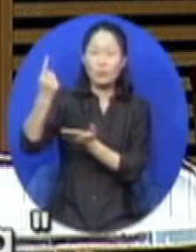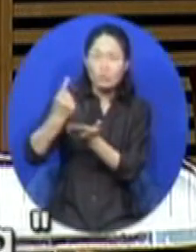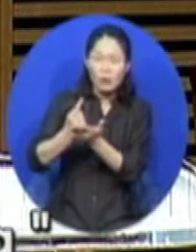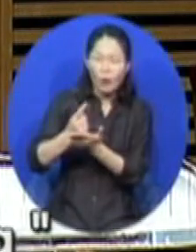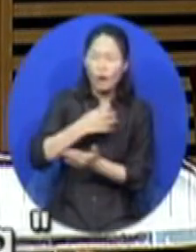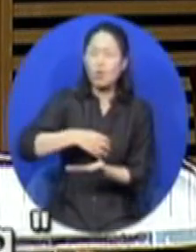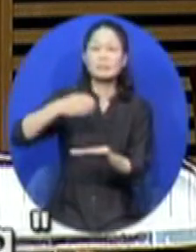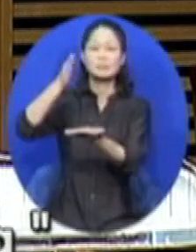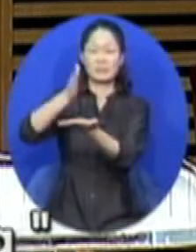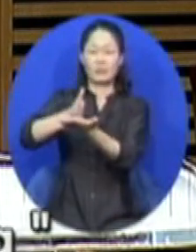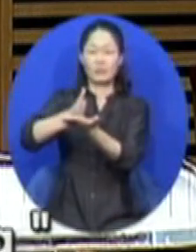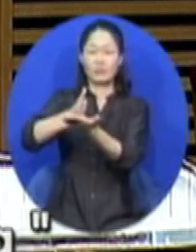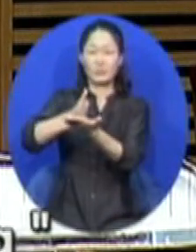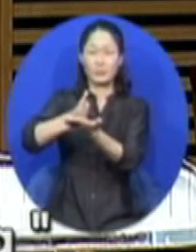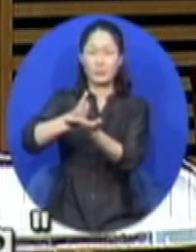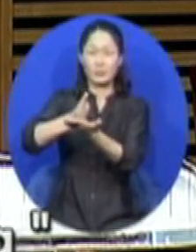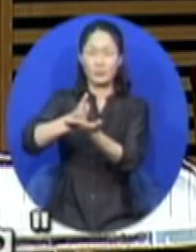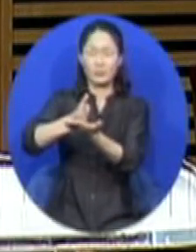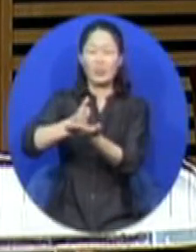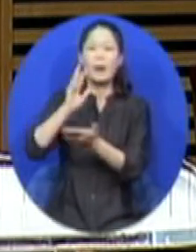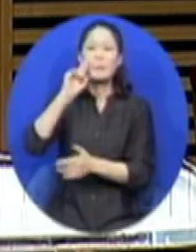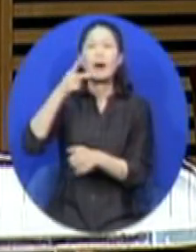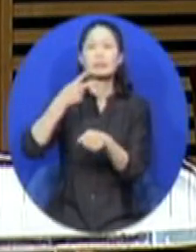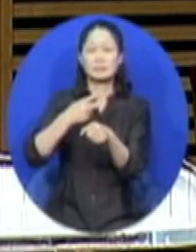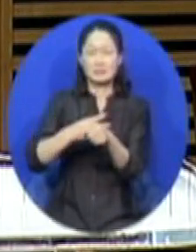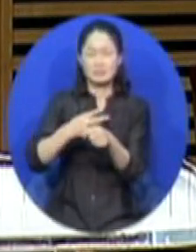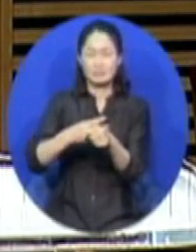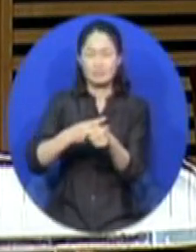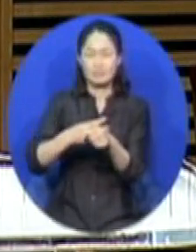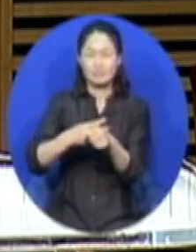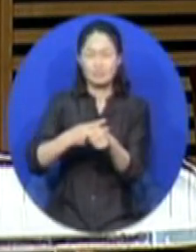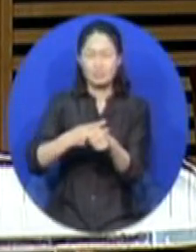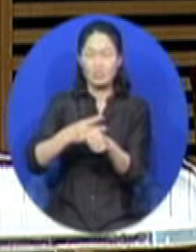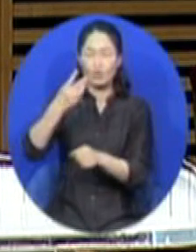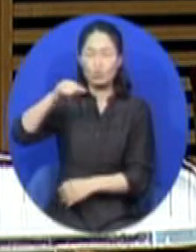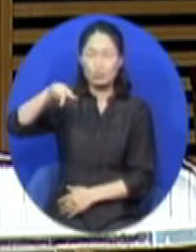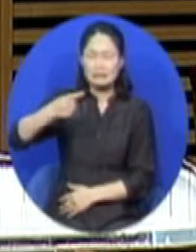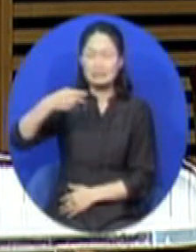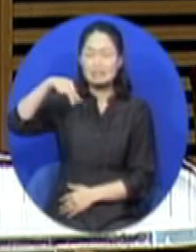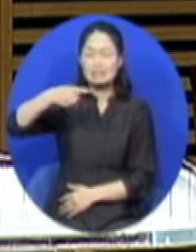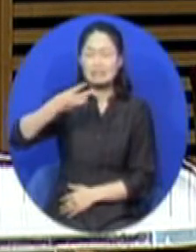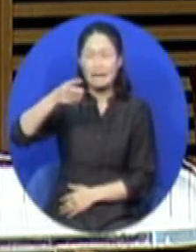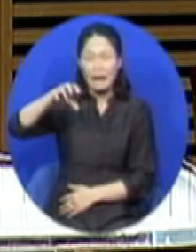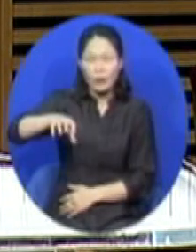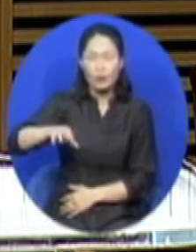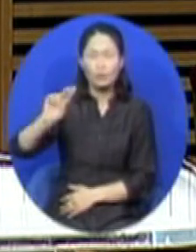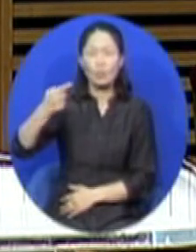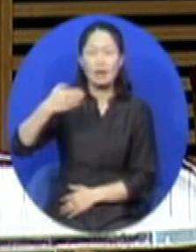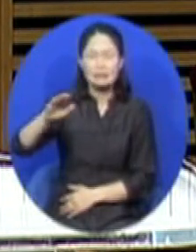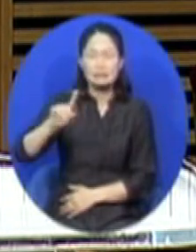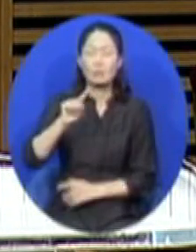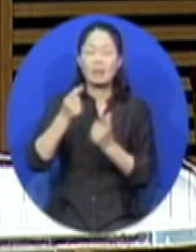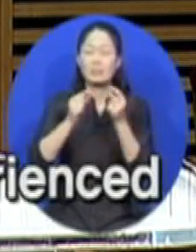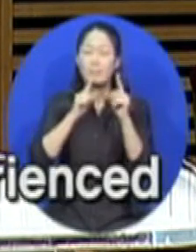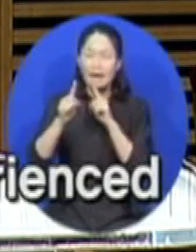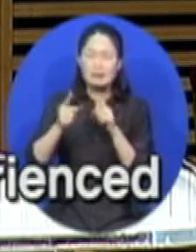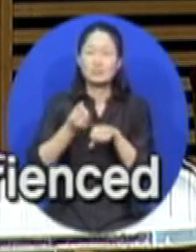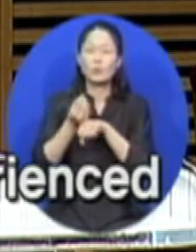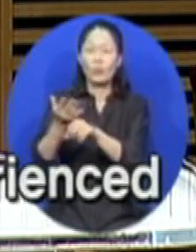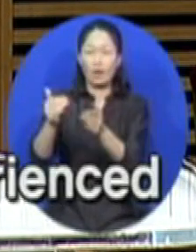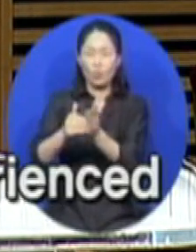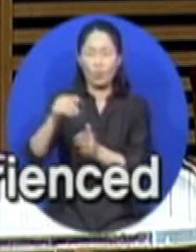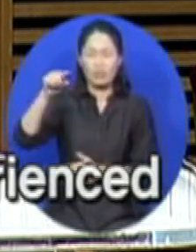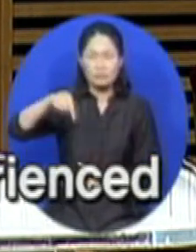걱정하지마세요 사도 바울은 루스 도로 돌아가서 그 말 전해주고 왜 사도 바울